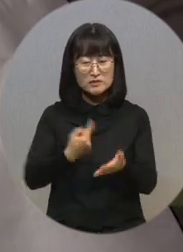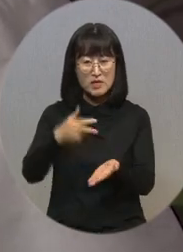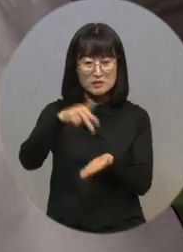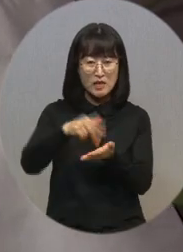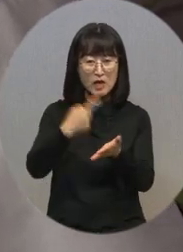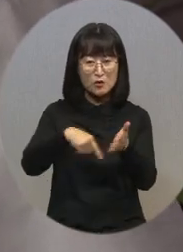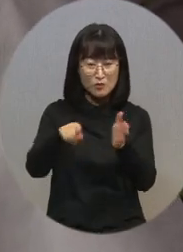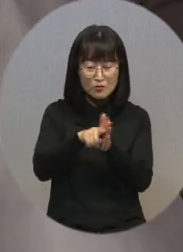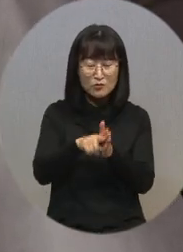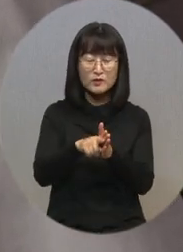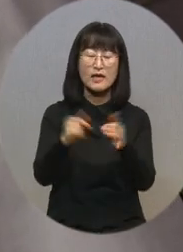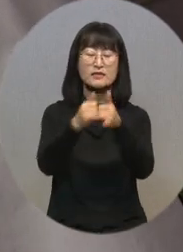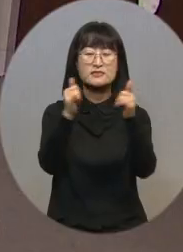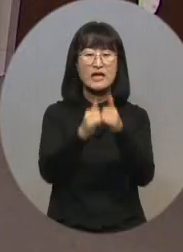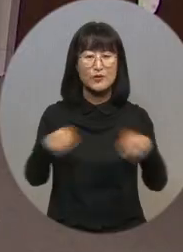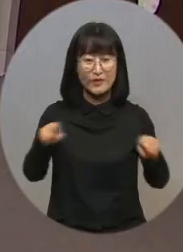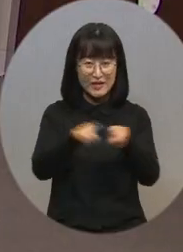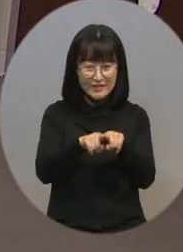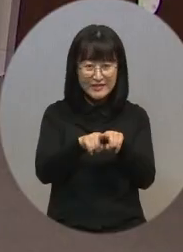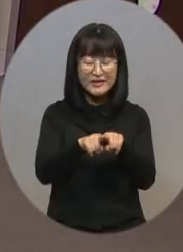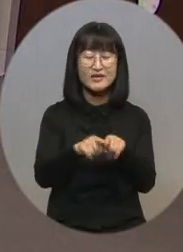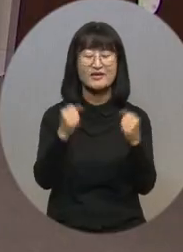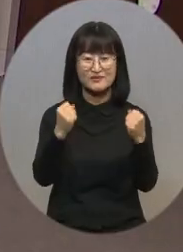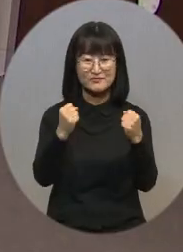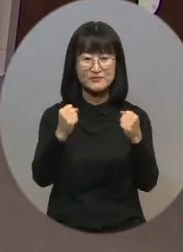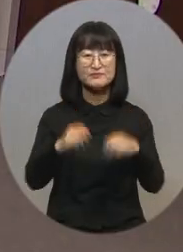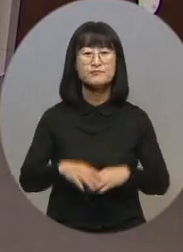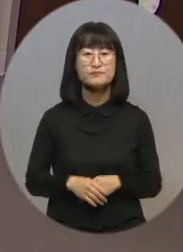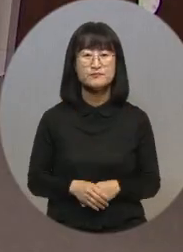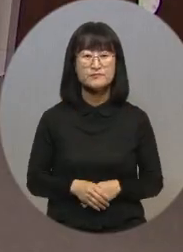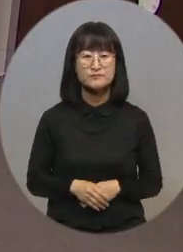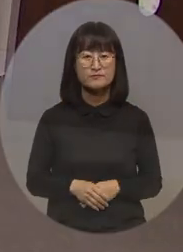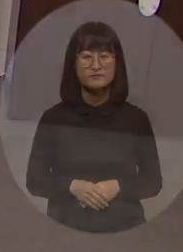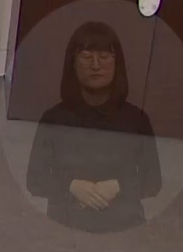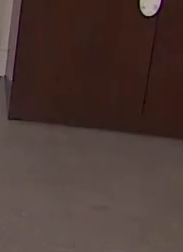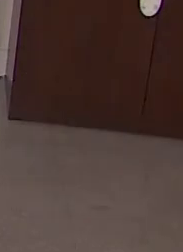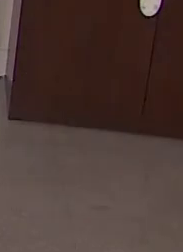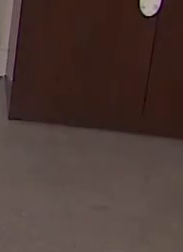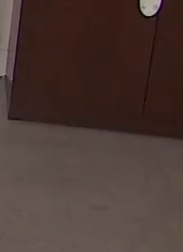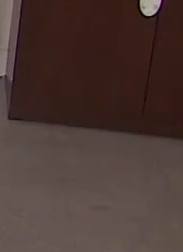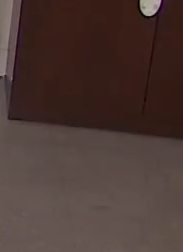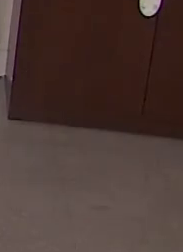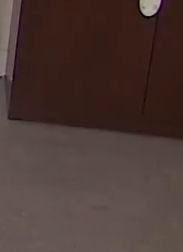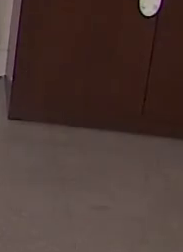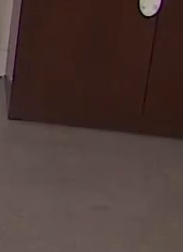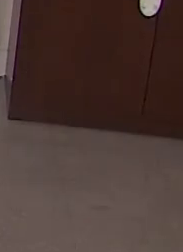사회적 동행을 응원합니다. 복지TV 뉴스 정유정입니다.